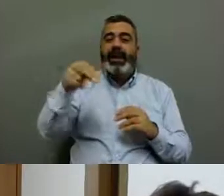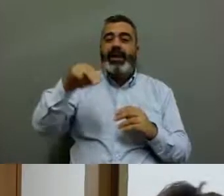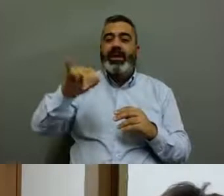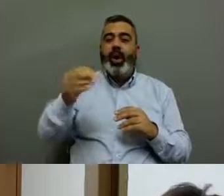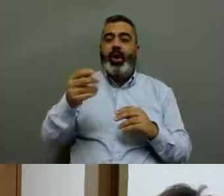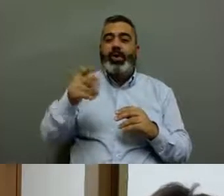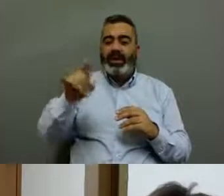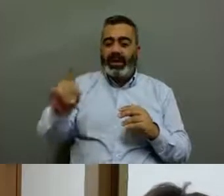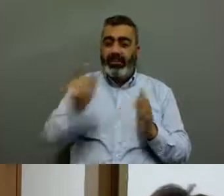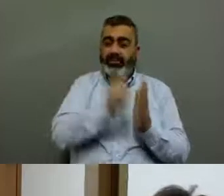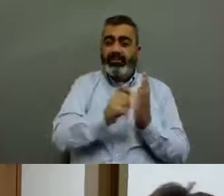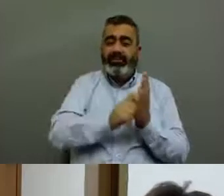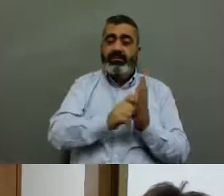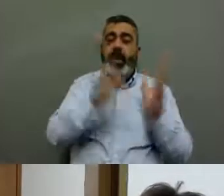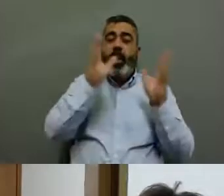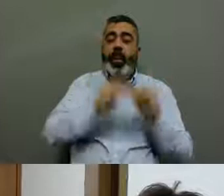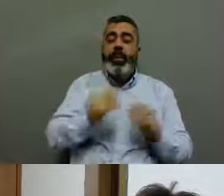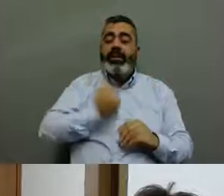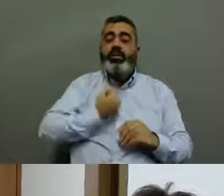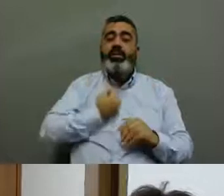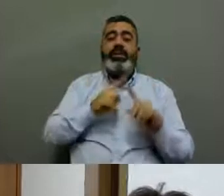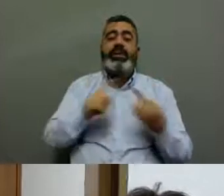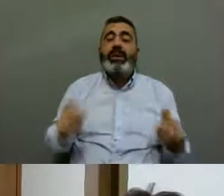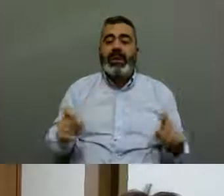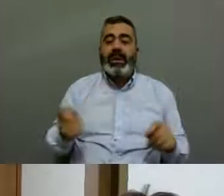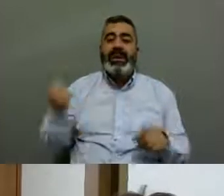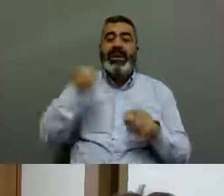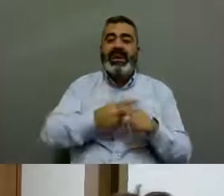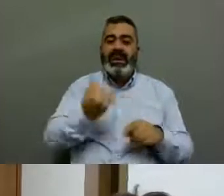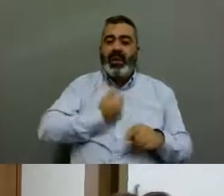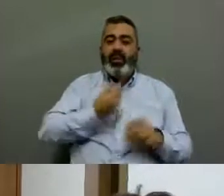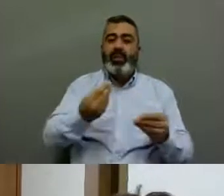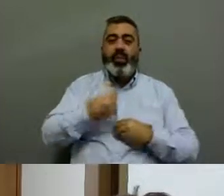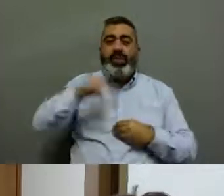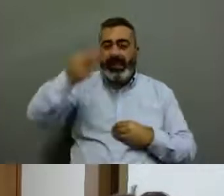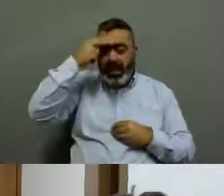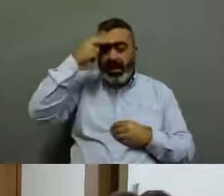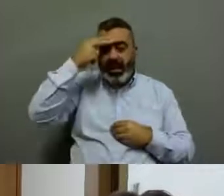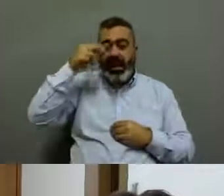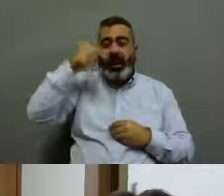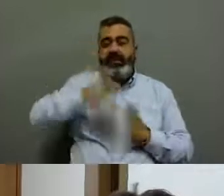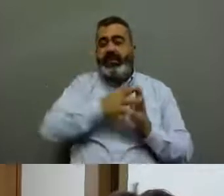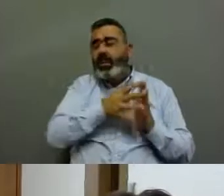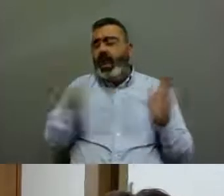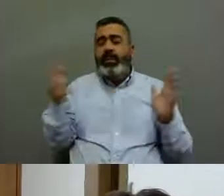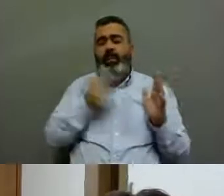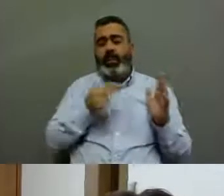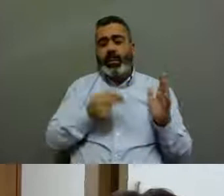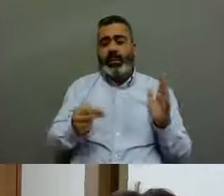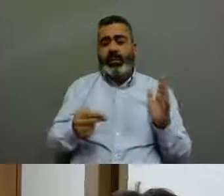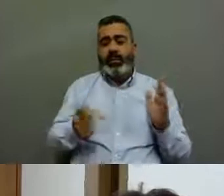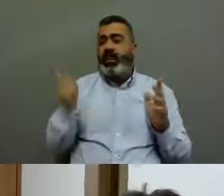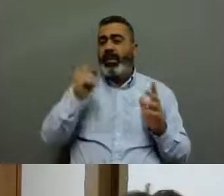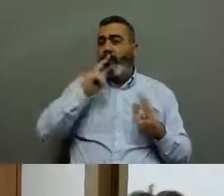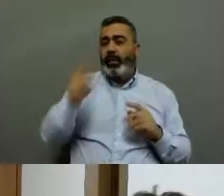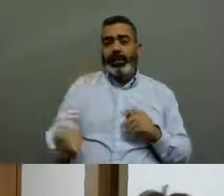στην διάσταση της ταυτότητας και στο στίγμα της ταυτότητας, αλλά είναι ένα τεράστιο θέμα. Δεν είναι ένα πράγμα